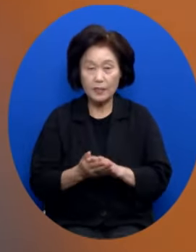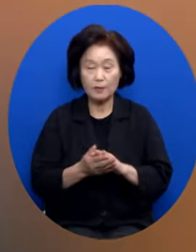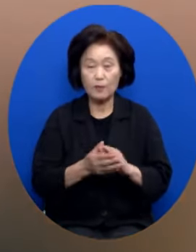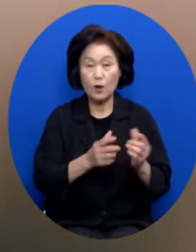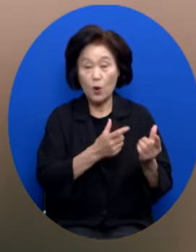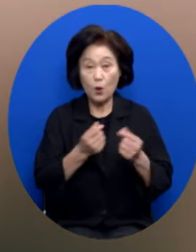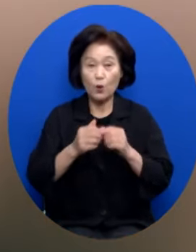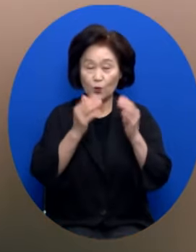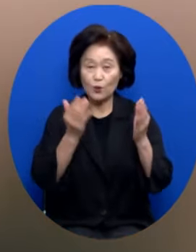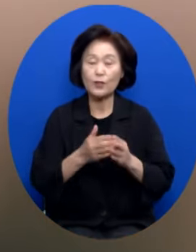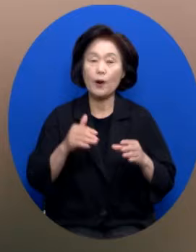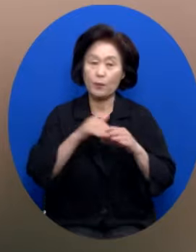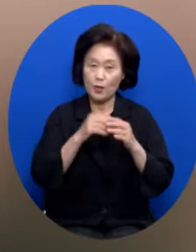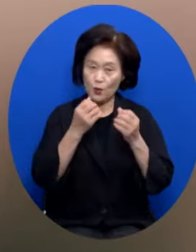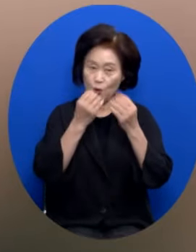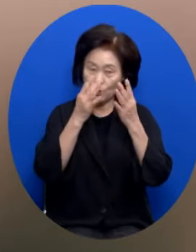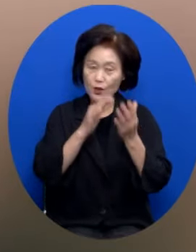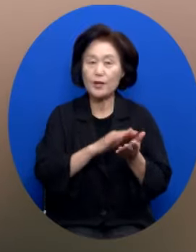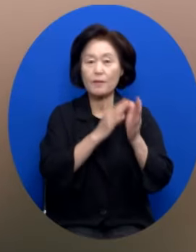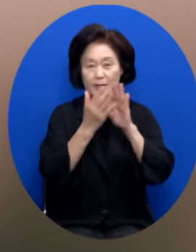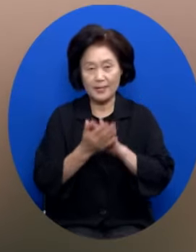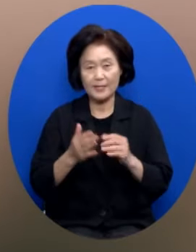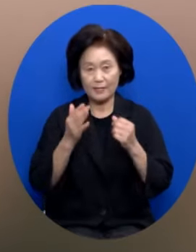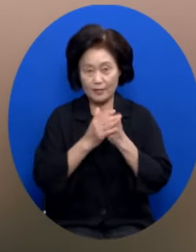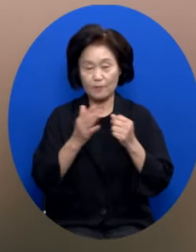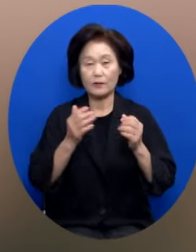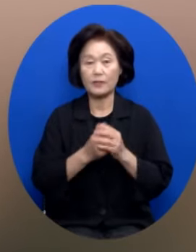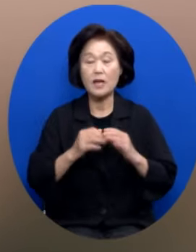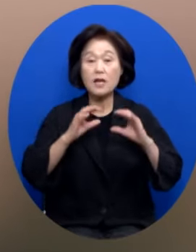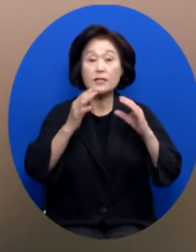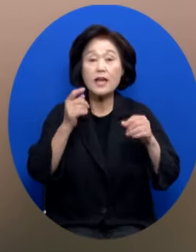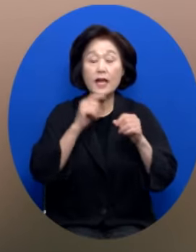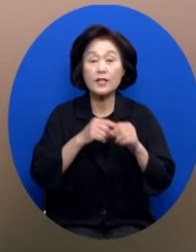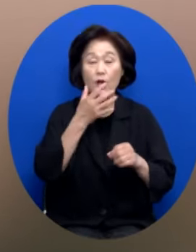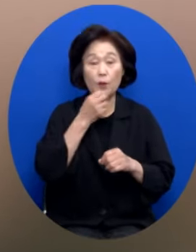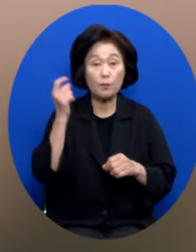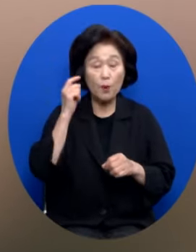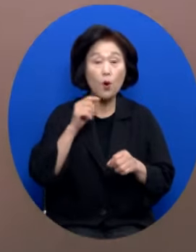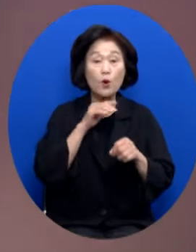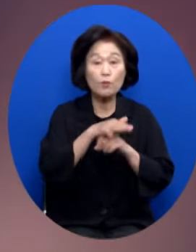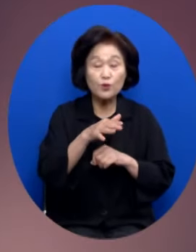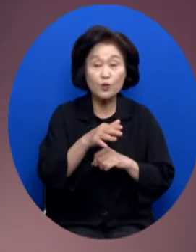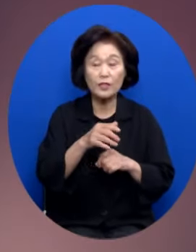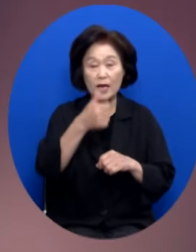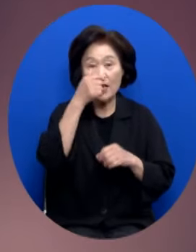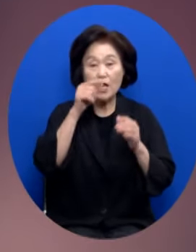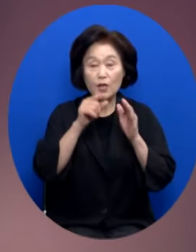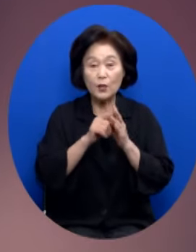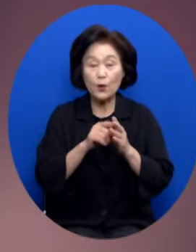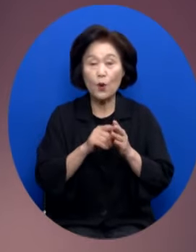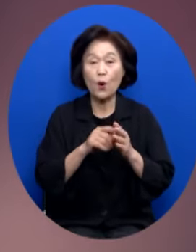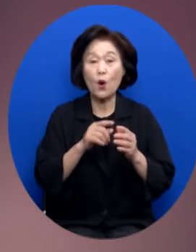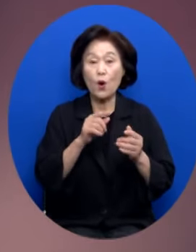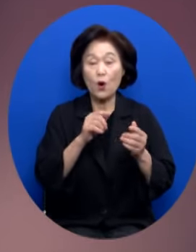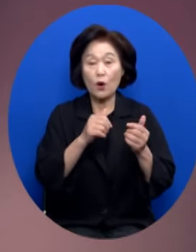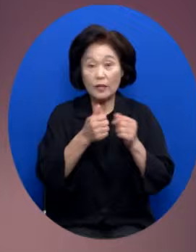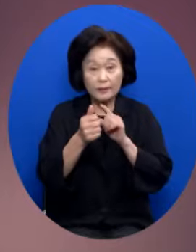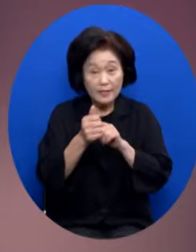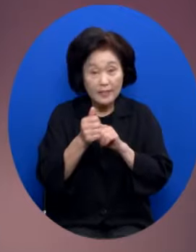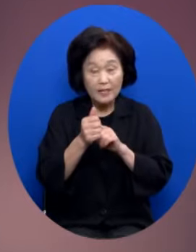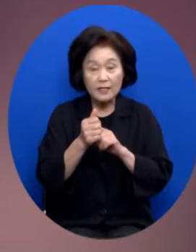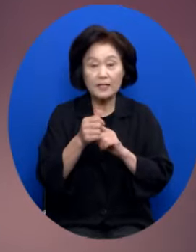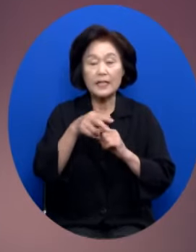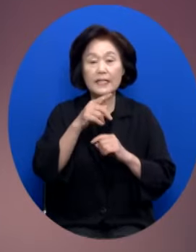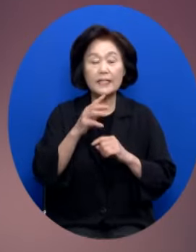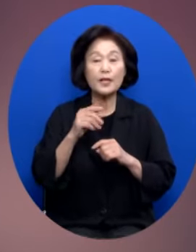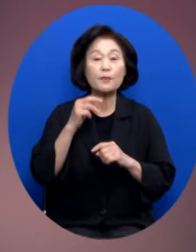공동체와 문화도 새롭게 하기 때문이다. 세계적인 복음주의 작가이자 기독교 변증가였던 팀 켈러 목사의